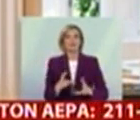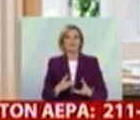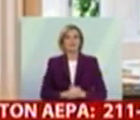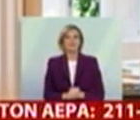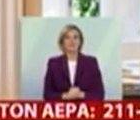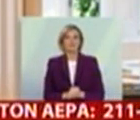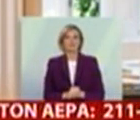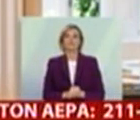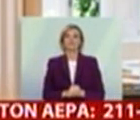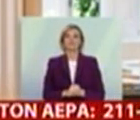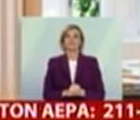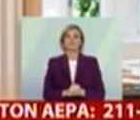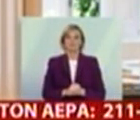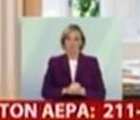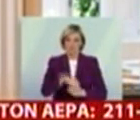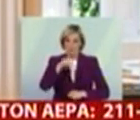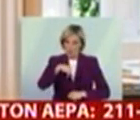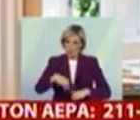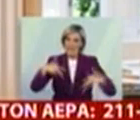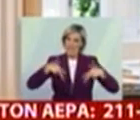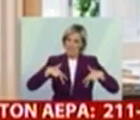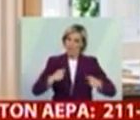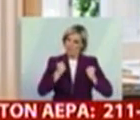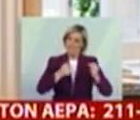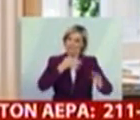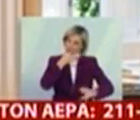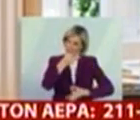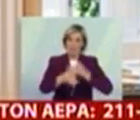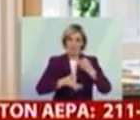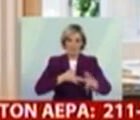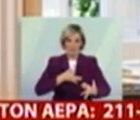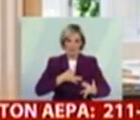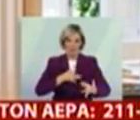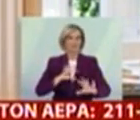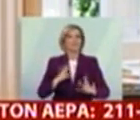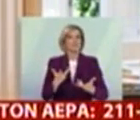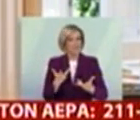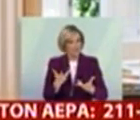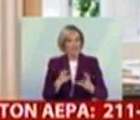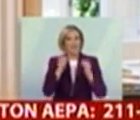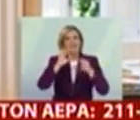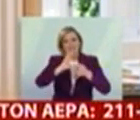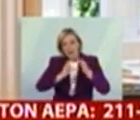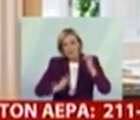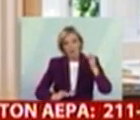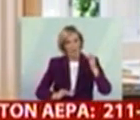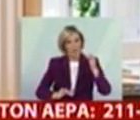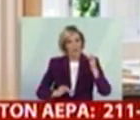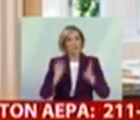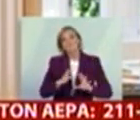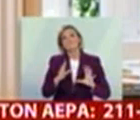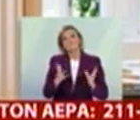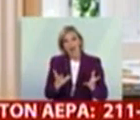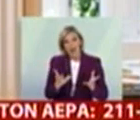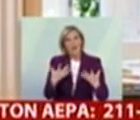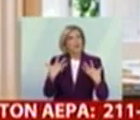αποτελεσματικότερες θα είναι άμα είναι χρησιμοποιημένες. Διότι η απλή μάσκα επιτρέπει στο οξυγόνο